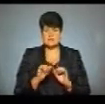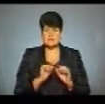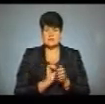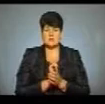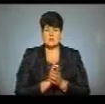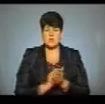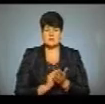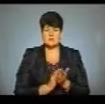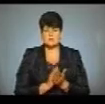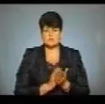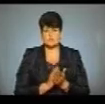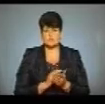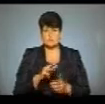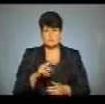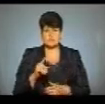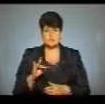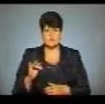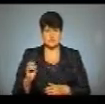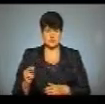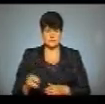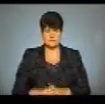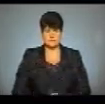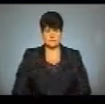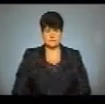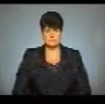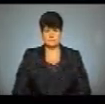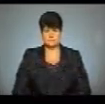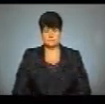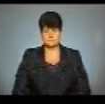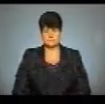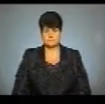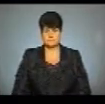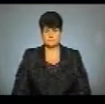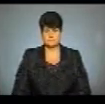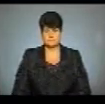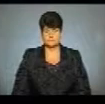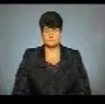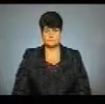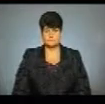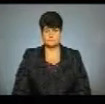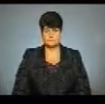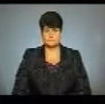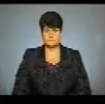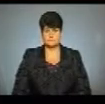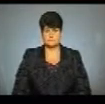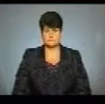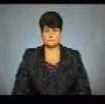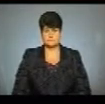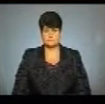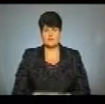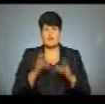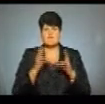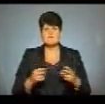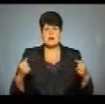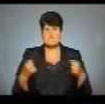Тернопільської міськради Мар'яна Зварич. Діана Ярошенко, Марта Журавель. Новини на Суспільному. Тернопіль. В аварії у